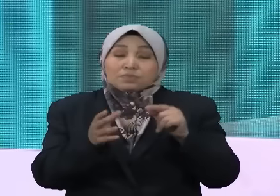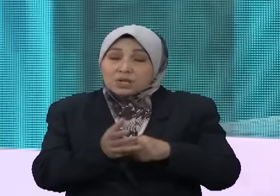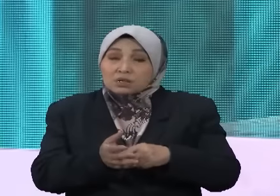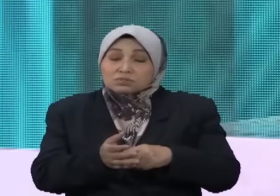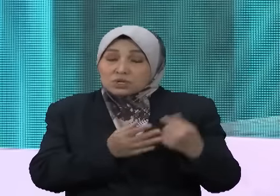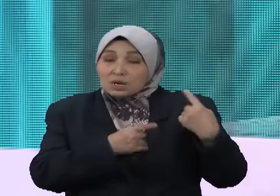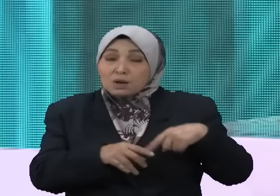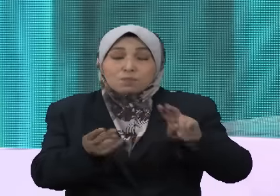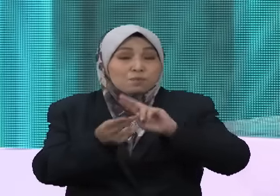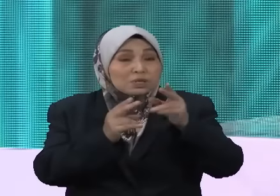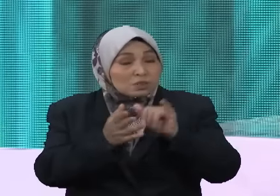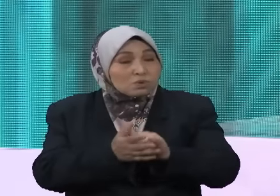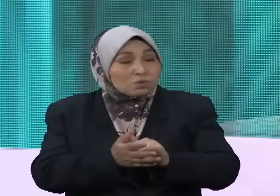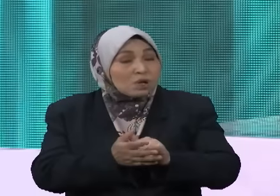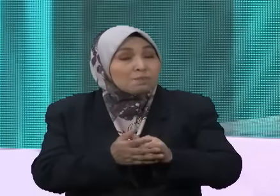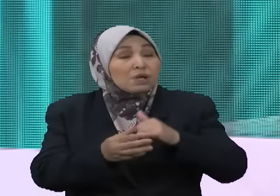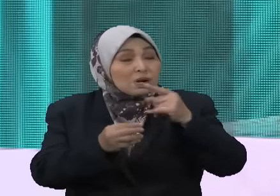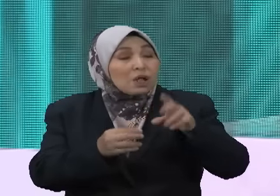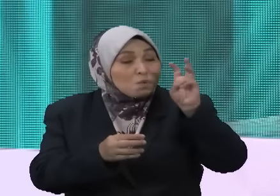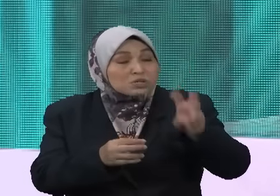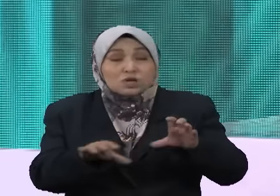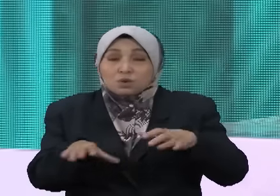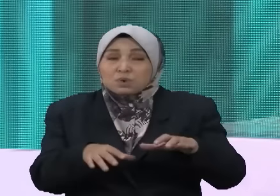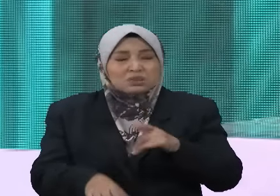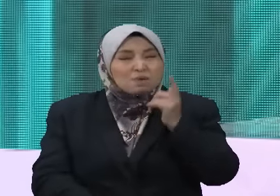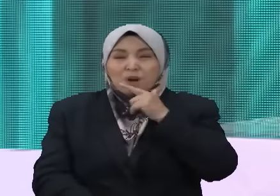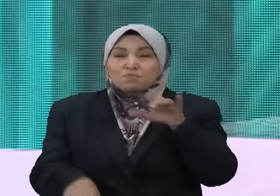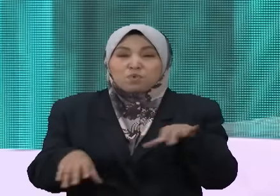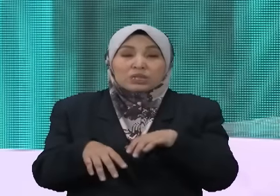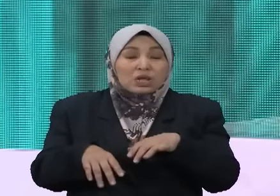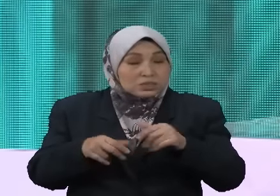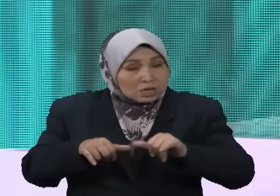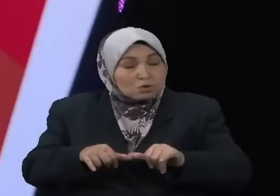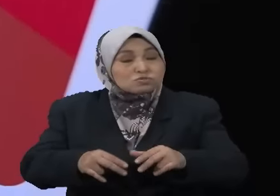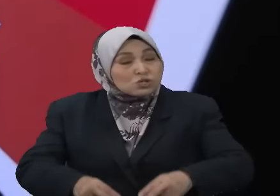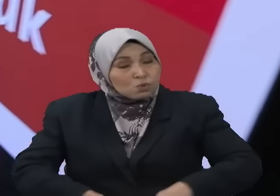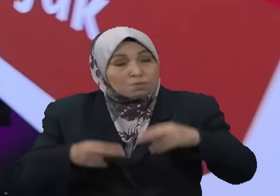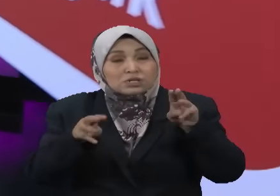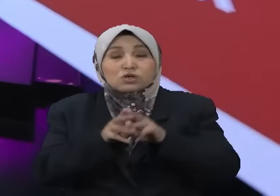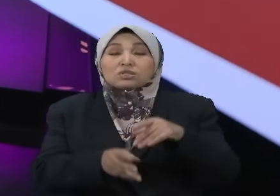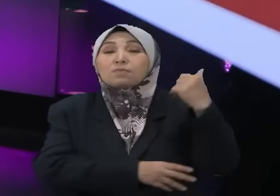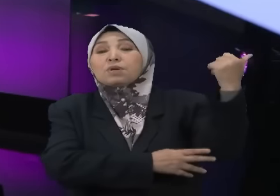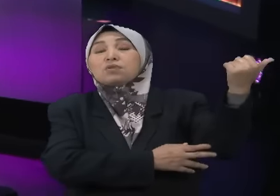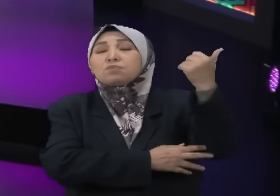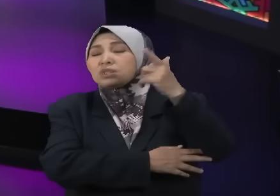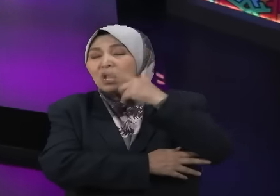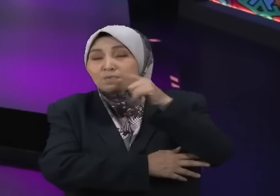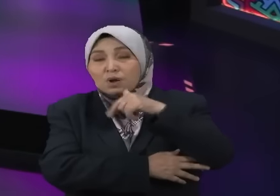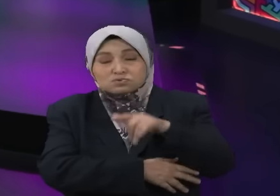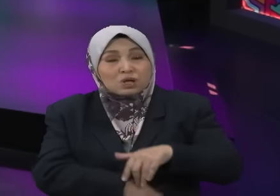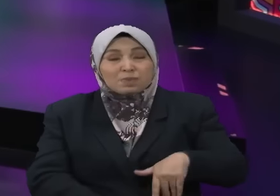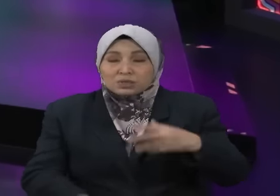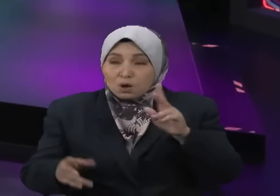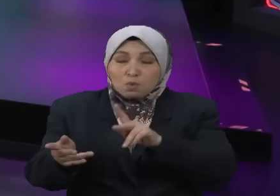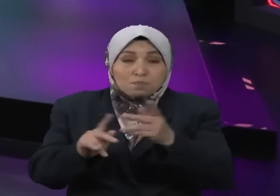sedangkan perubahan itu adalah benda yang wajib dilakukan mereka tak nak buat mereka nak terus hidup dalam macam tu kalau minum arak dia kata aku takah sesekali tidak akan